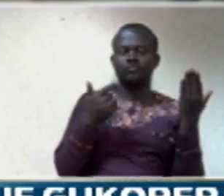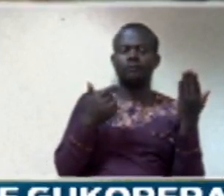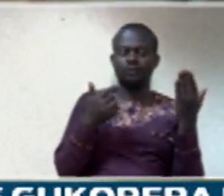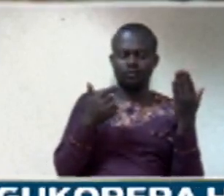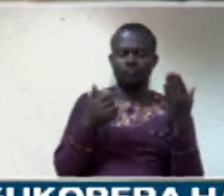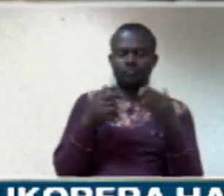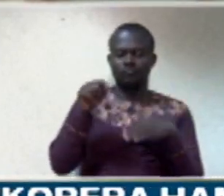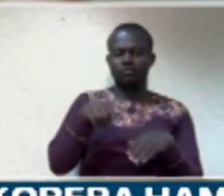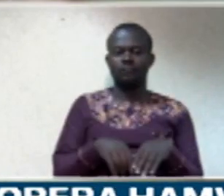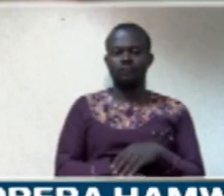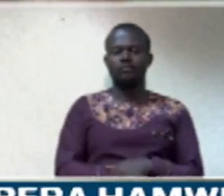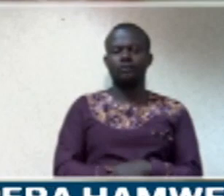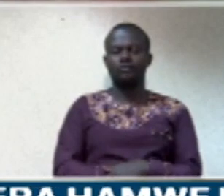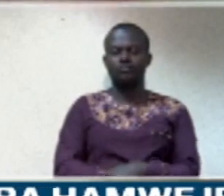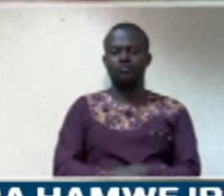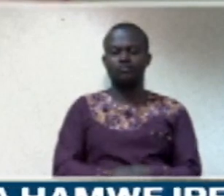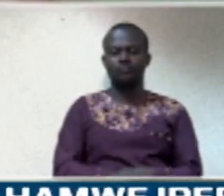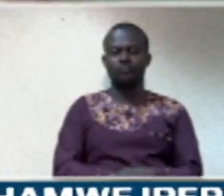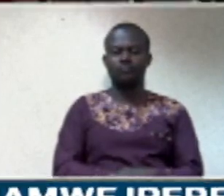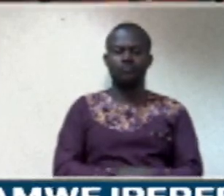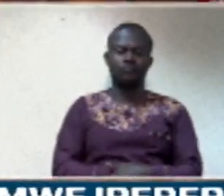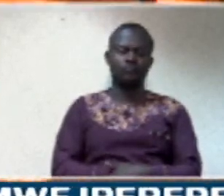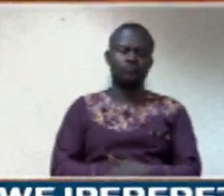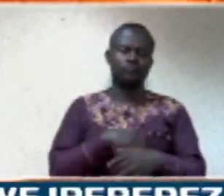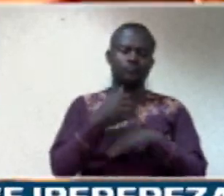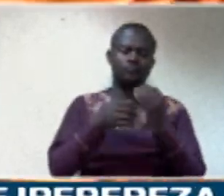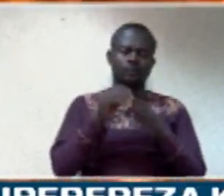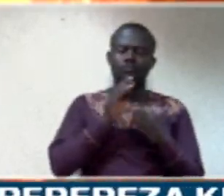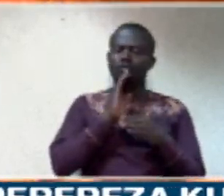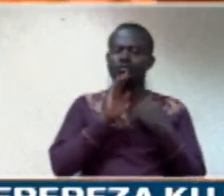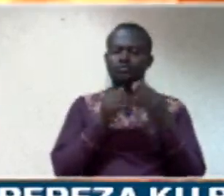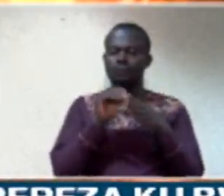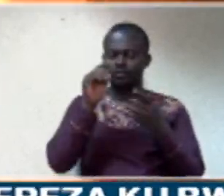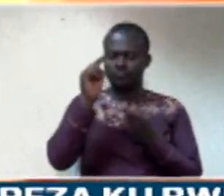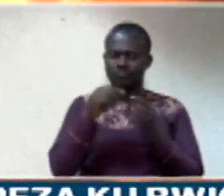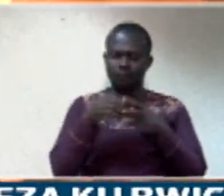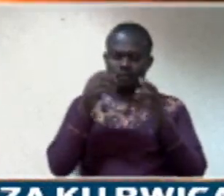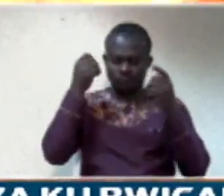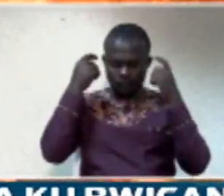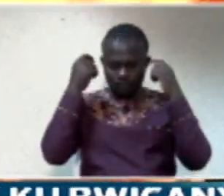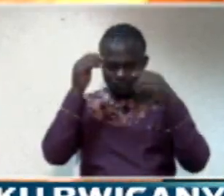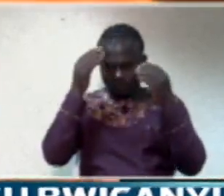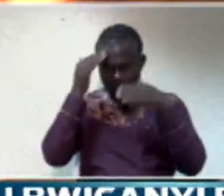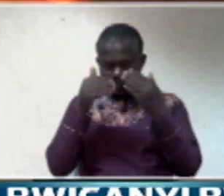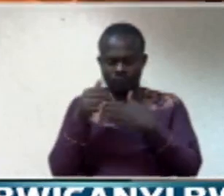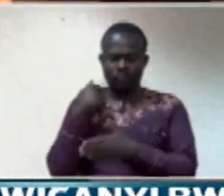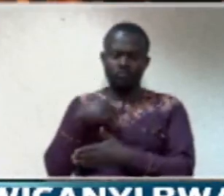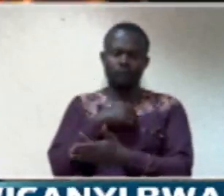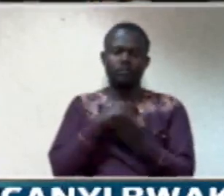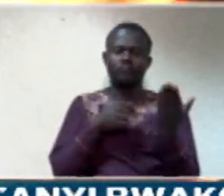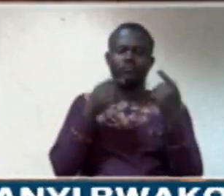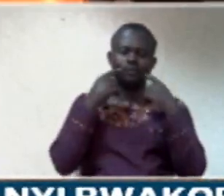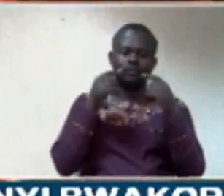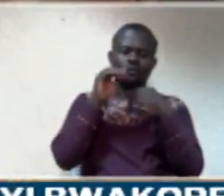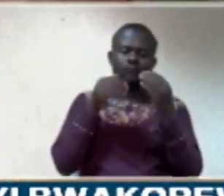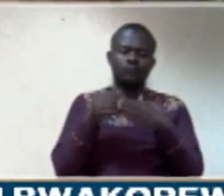Rubavu. Nyuma y'icyumweru kirenga iminsi mike imitingito igabanutse ku buryo bwumvikana, abakora muri uru rwego rw'ubukerarugendo baravuga